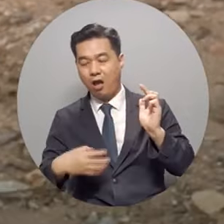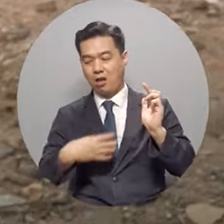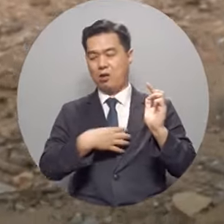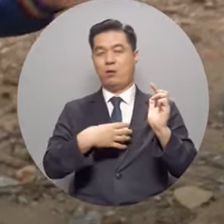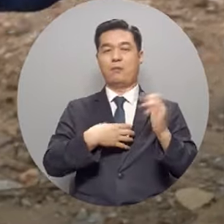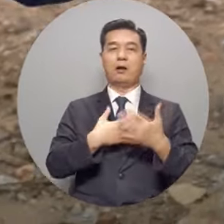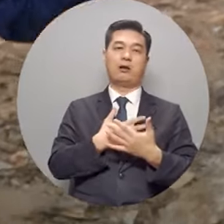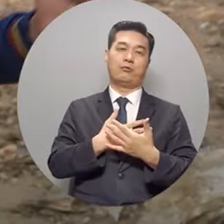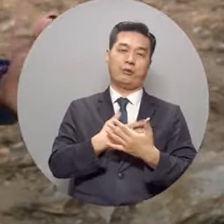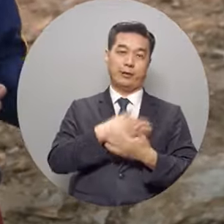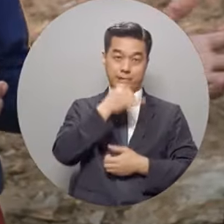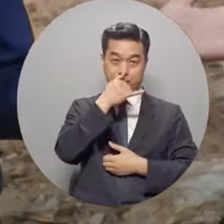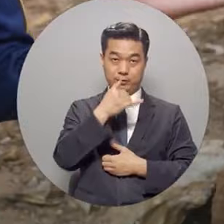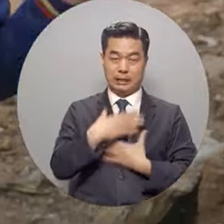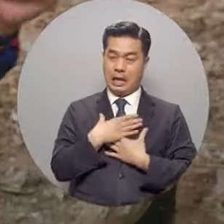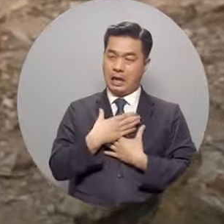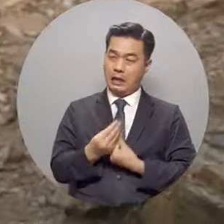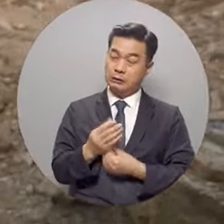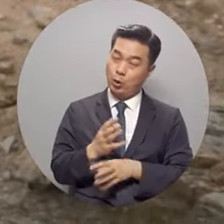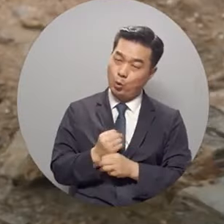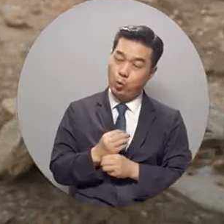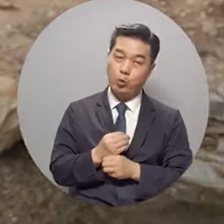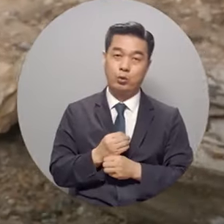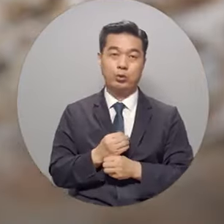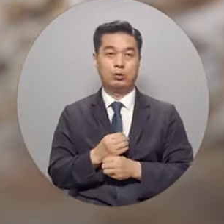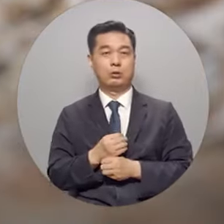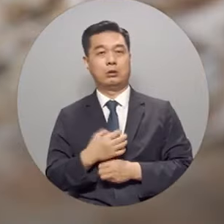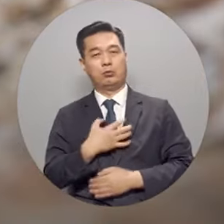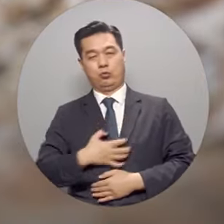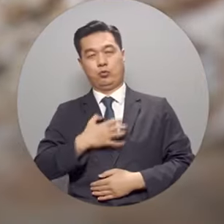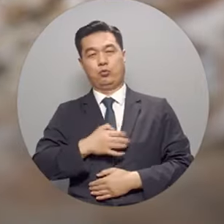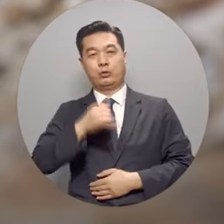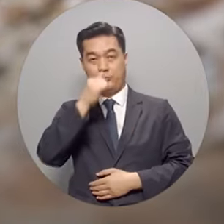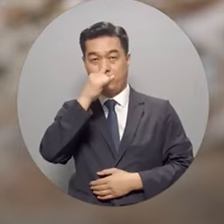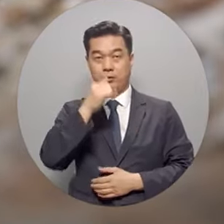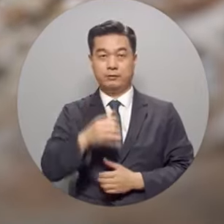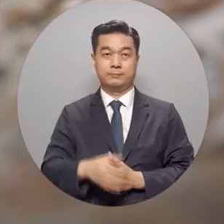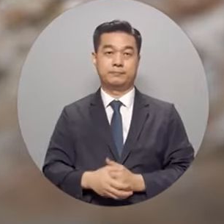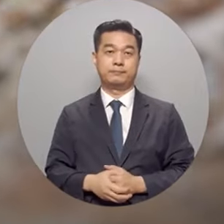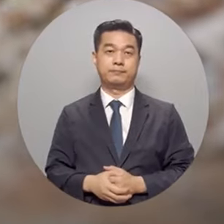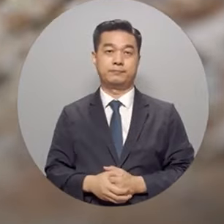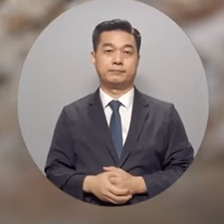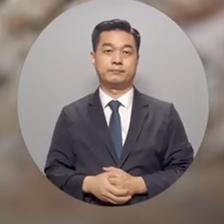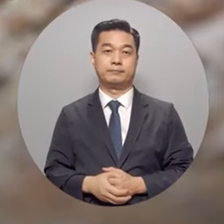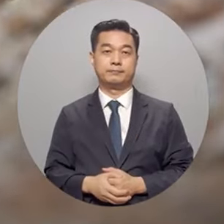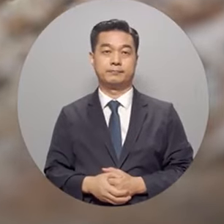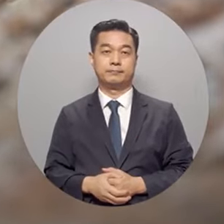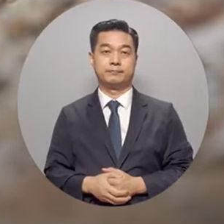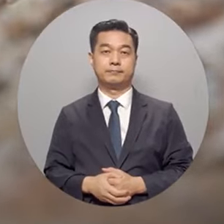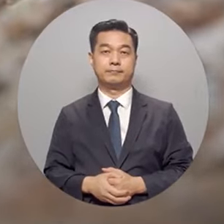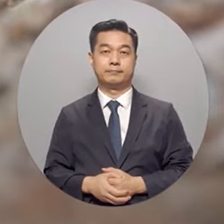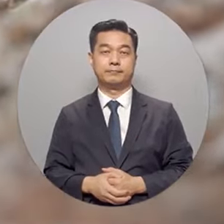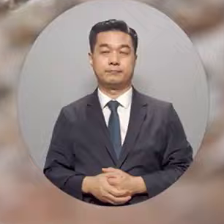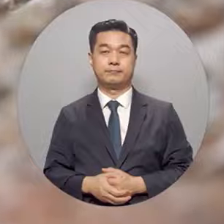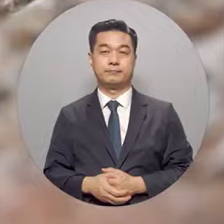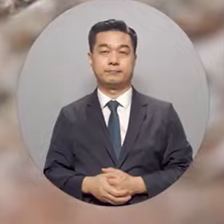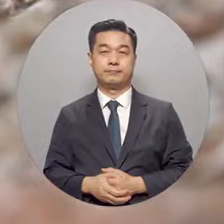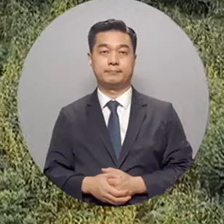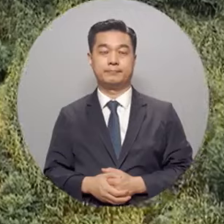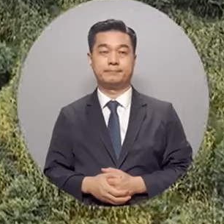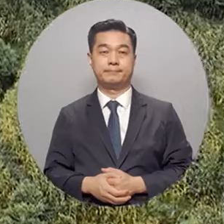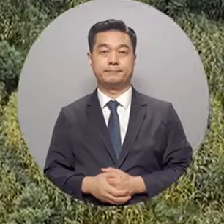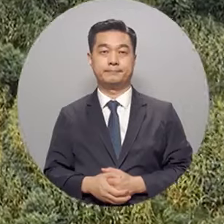두르가타나마 포레라 말아 파니 요 아즈칼 요 포이로 반다 반 데레 돌 락차 짜인 요 포이로 바다 코스리 조키 무니 아펠레 파니 얼케이